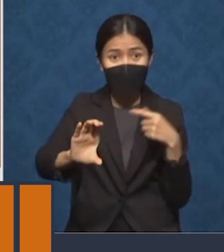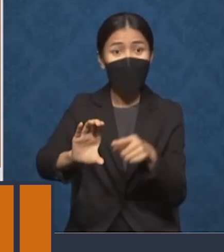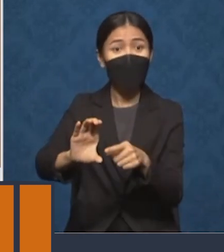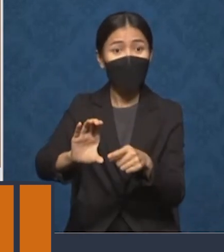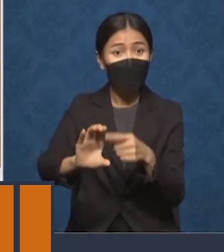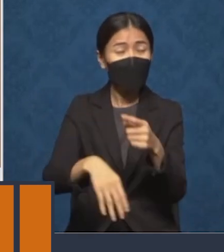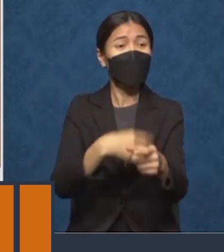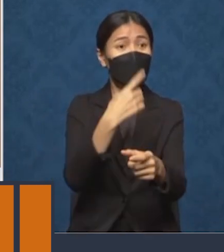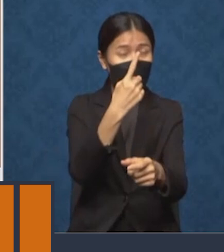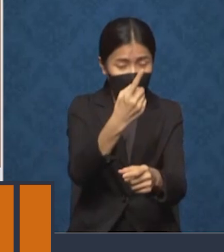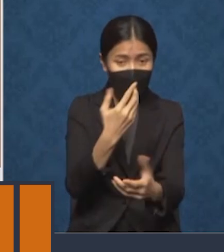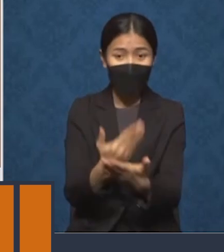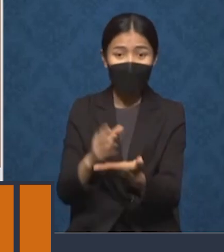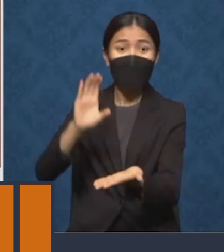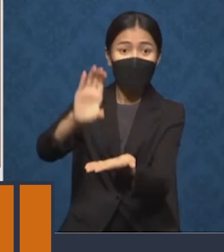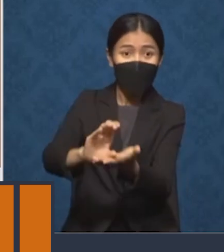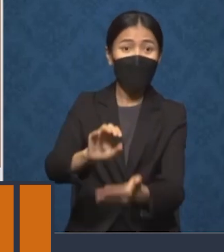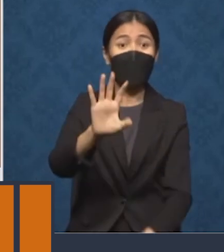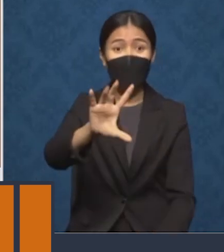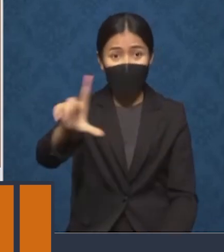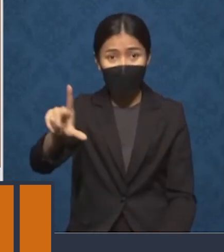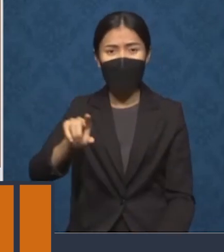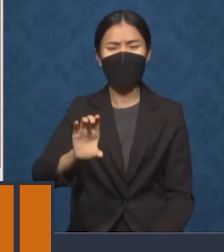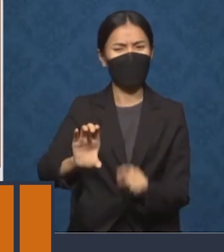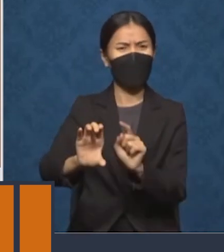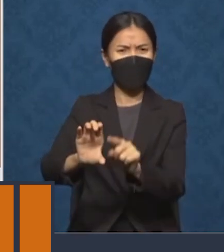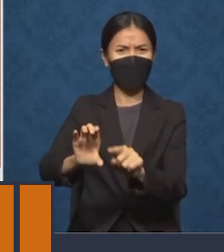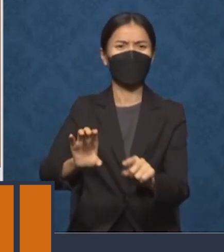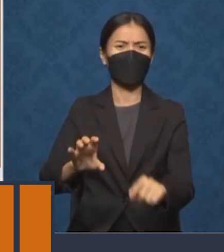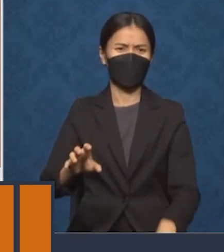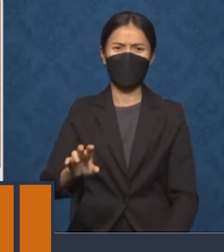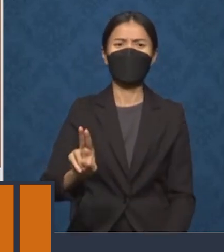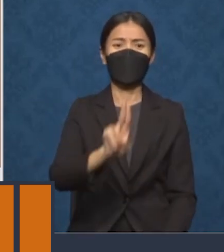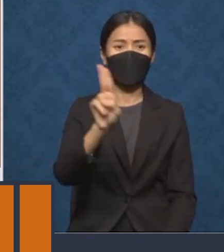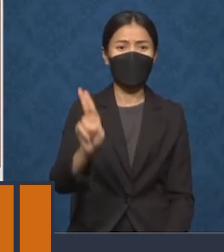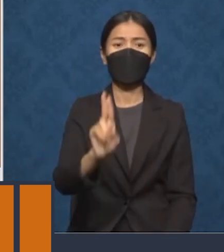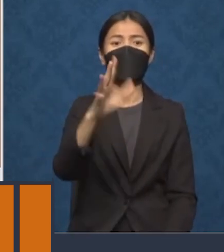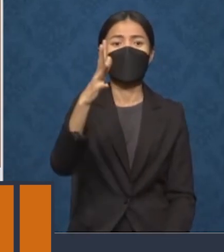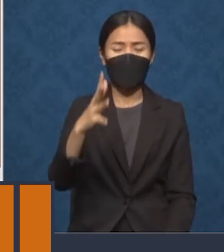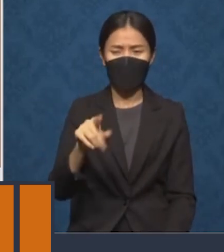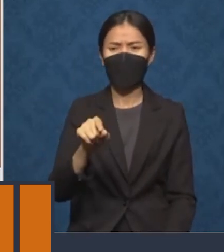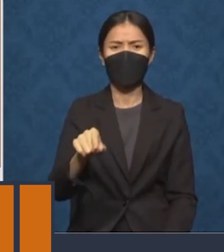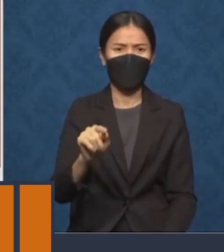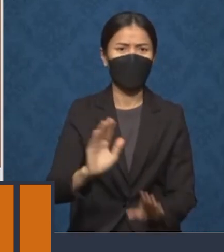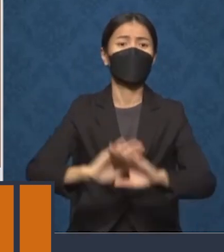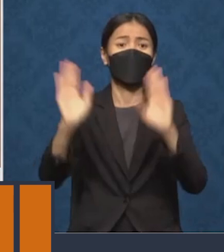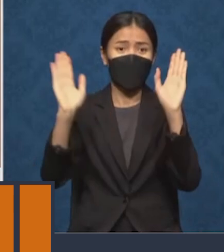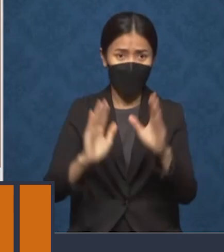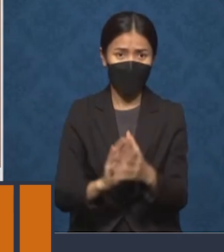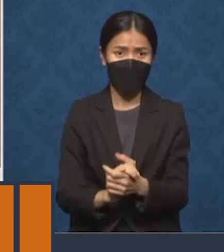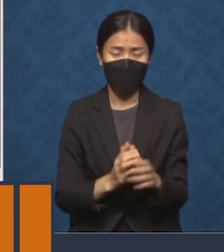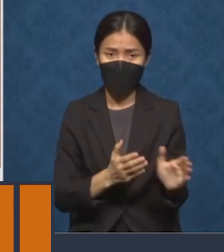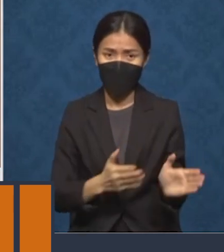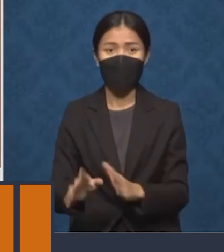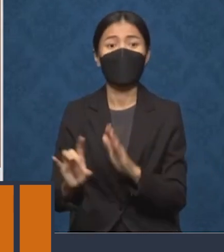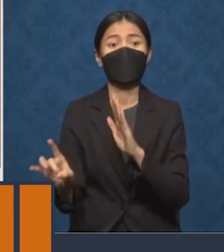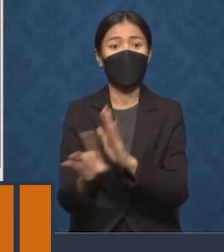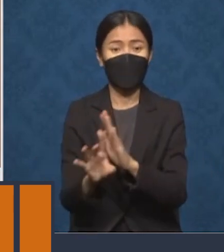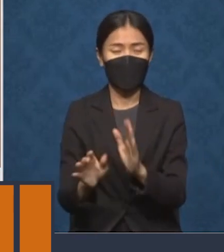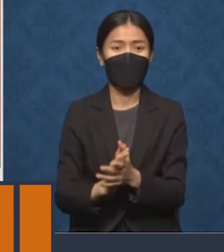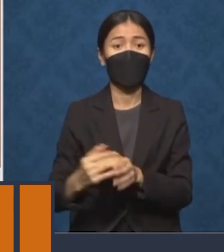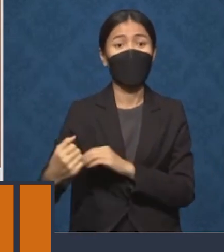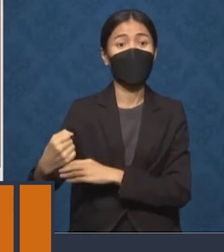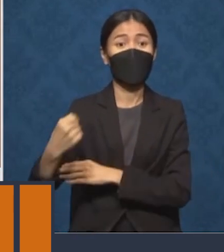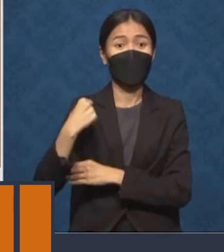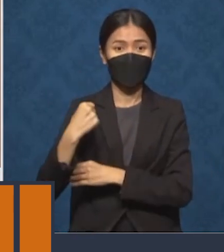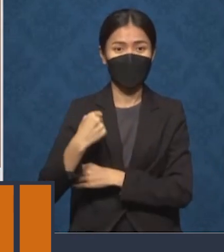องยกเลิกงบประมาณในส่วนนี้ไปด้วยประเด็นสุดท้ายค่ะคือเรื่องของการกระจายอำนาจ